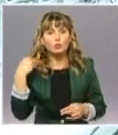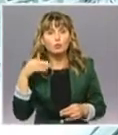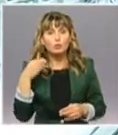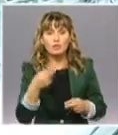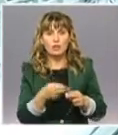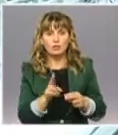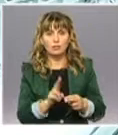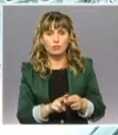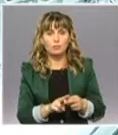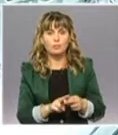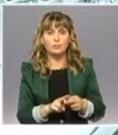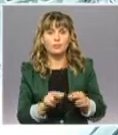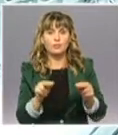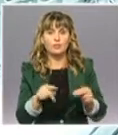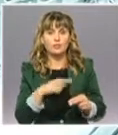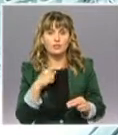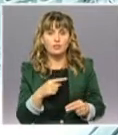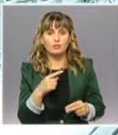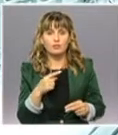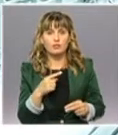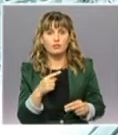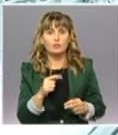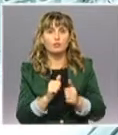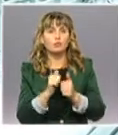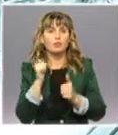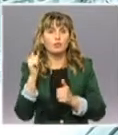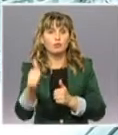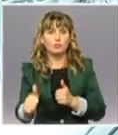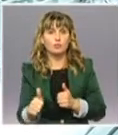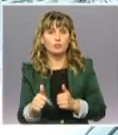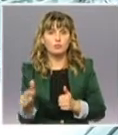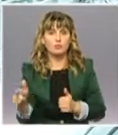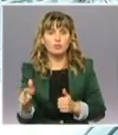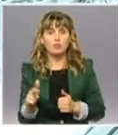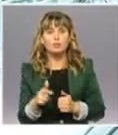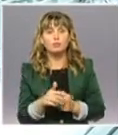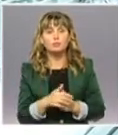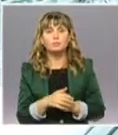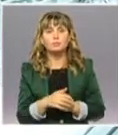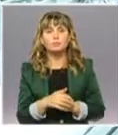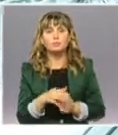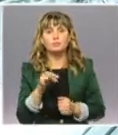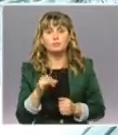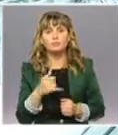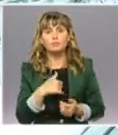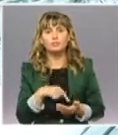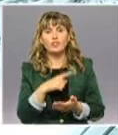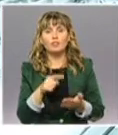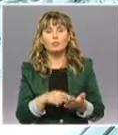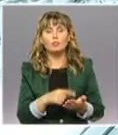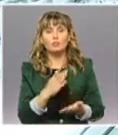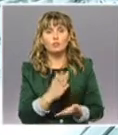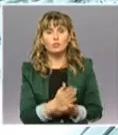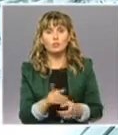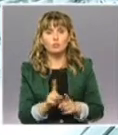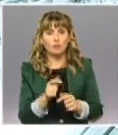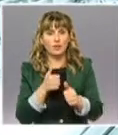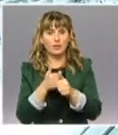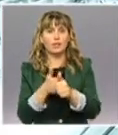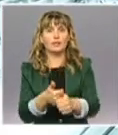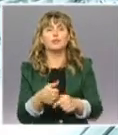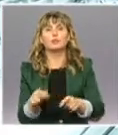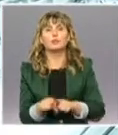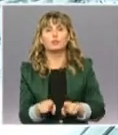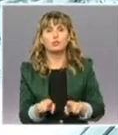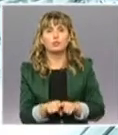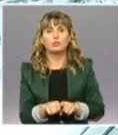они, честно говоря, на 50 лет ушли вперед по легкой промышленности. Нам стоит вопрос, задача, чтобы догнать этот уровень, чтобы